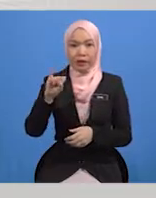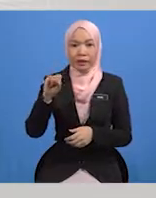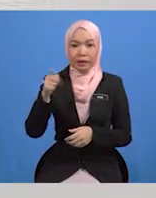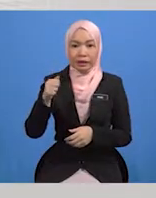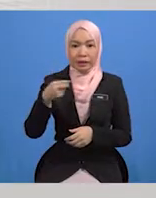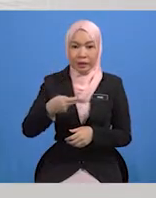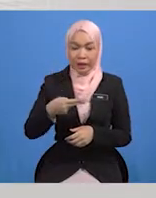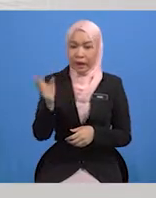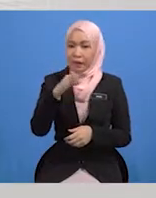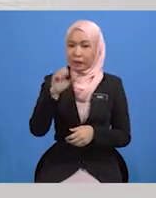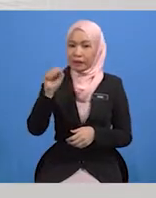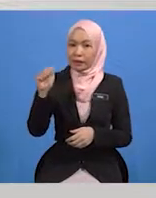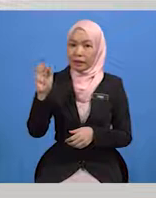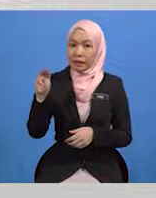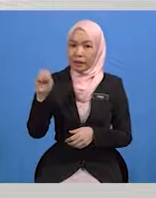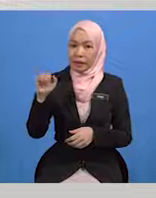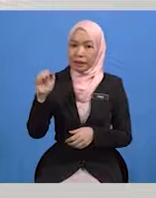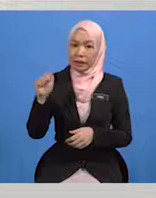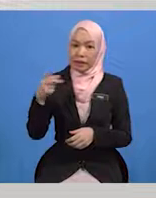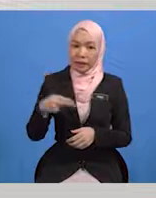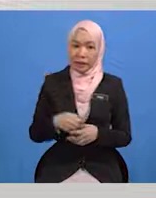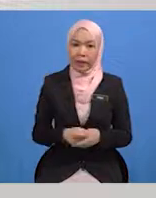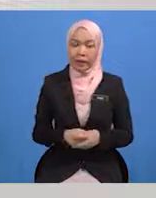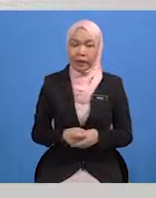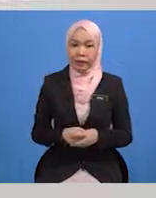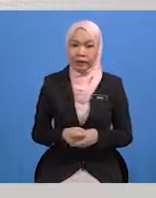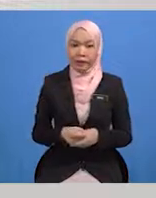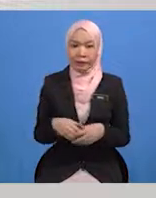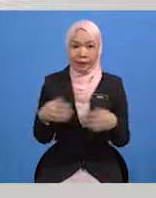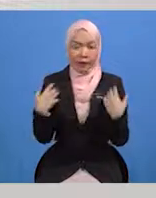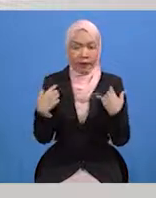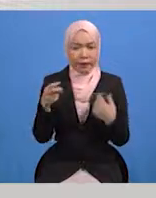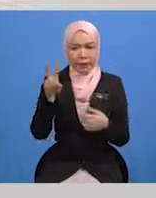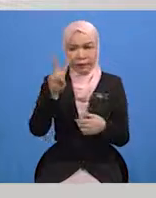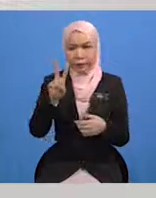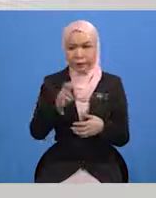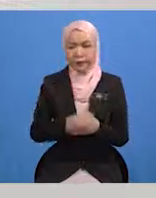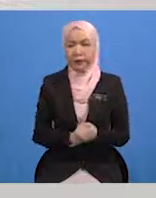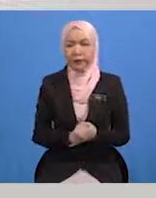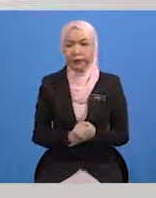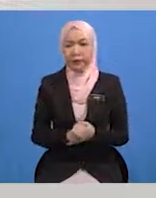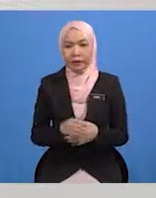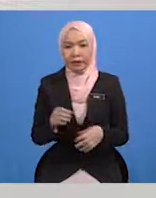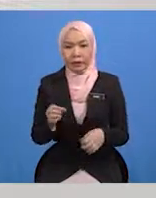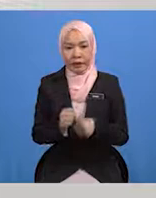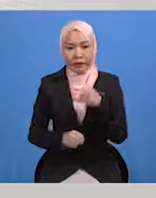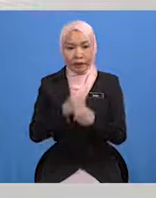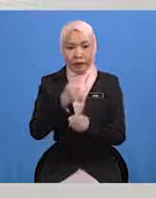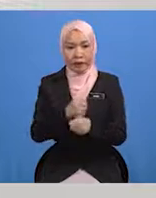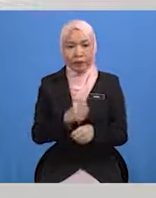Watak Asiah Samiah berada dalam dua zaman, iaitu Asiah Samiah